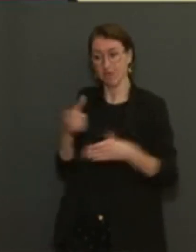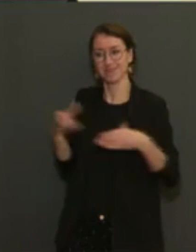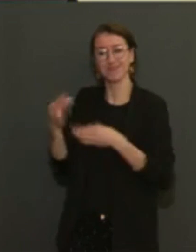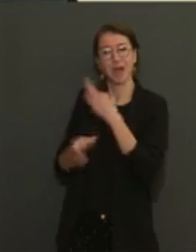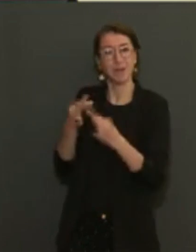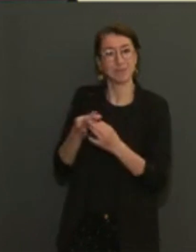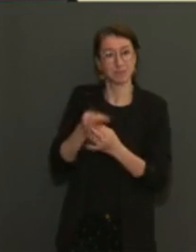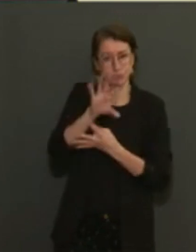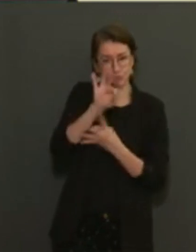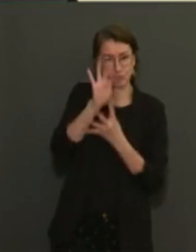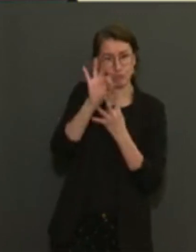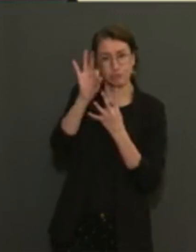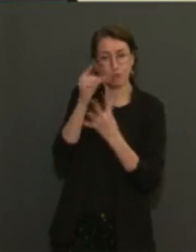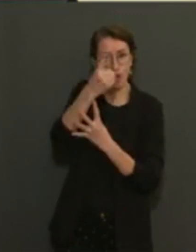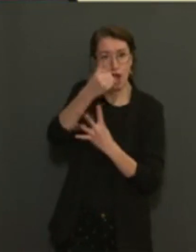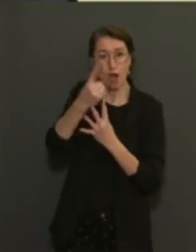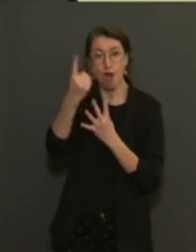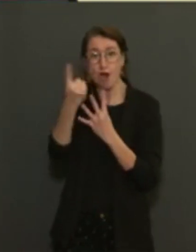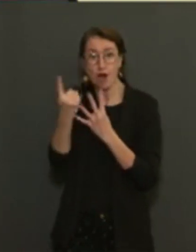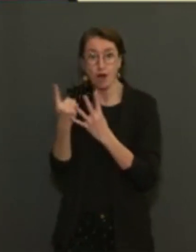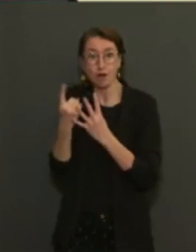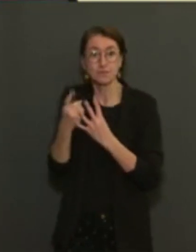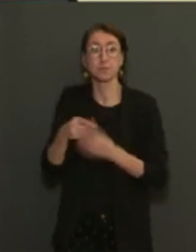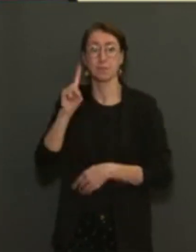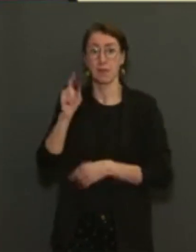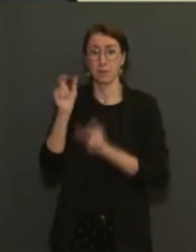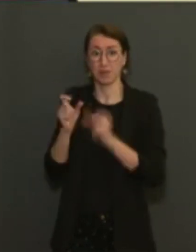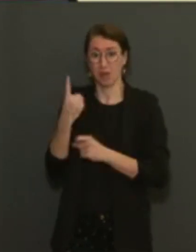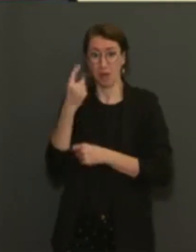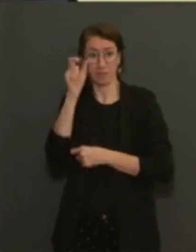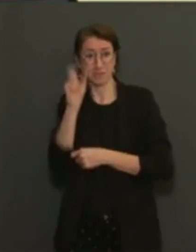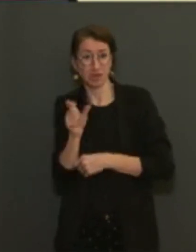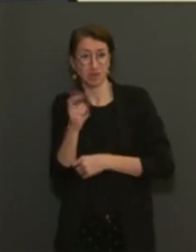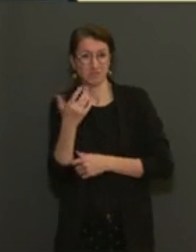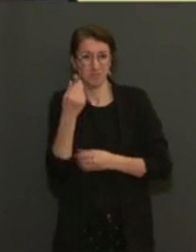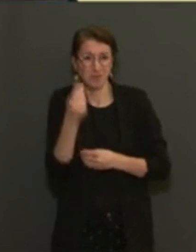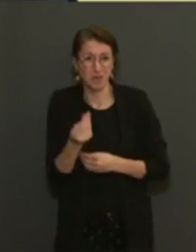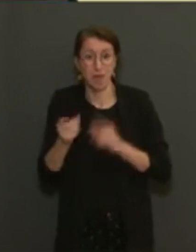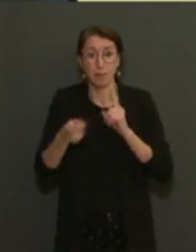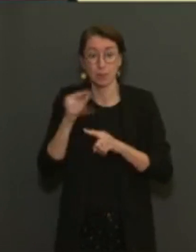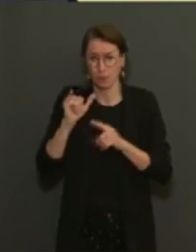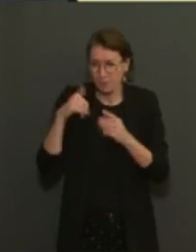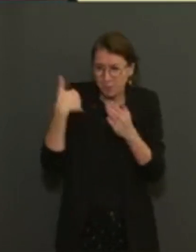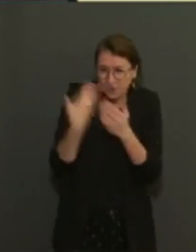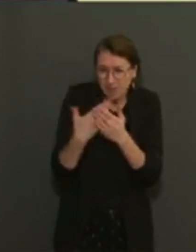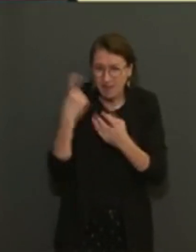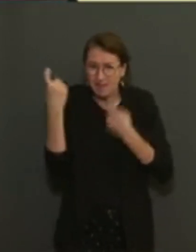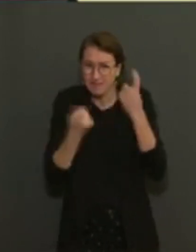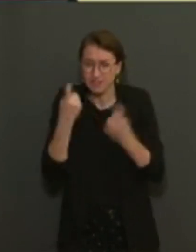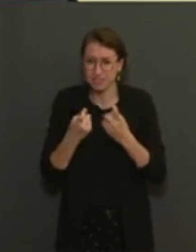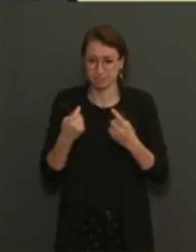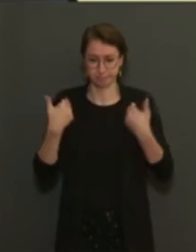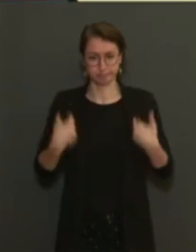c'est peu, c'est le moins qu'on puisse dire, sans jeu de mots, et donc il faudra bien la choisir. Et on sait que ce n'est pas facile, et on sait qu'il y a des choix difficiles à